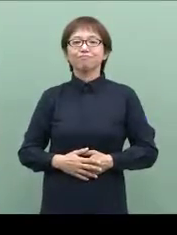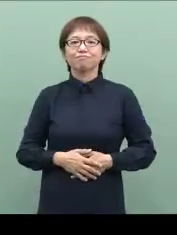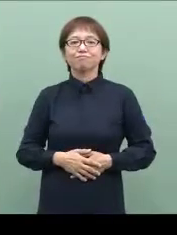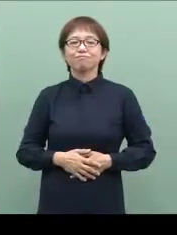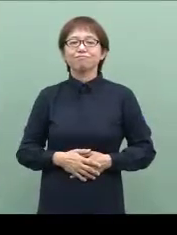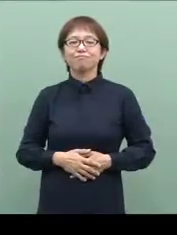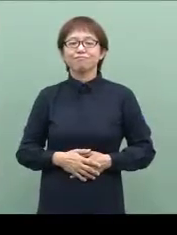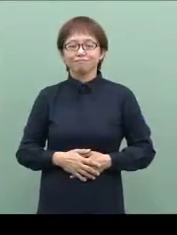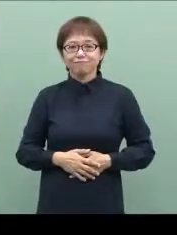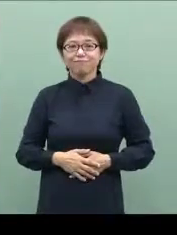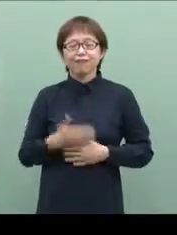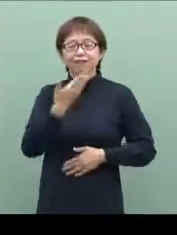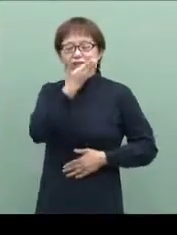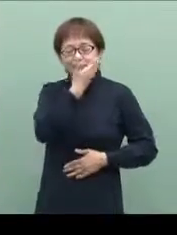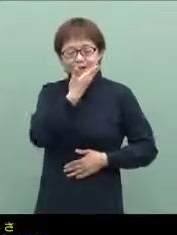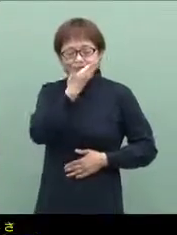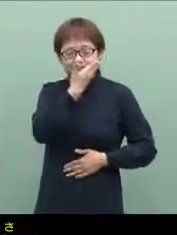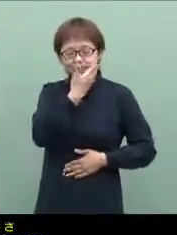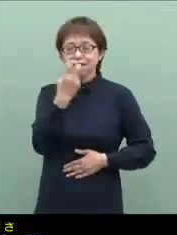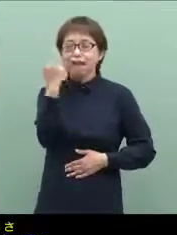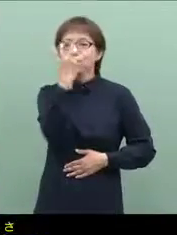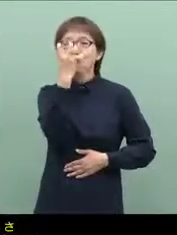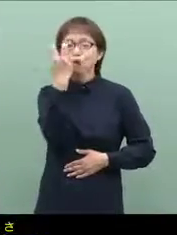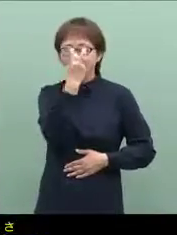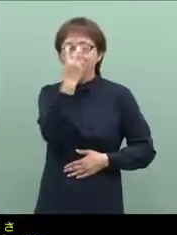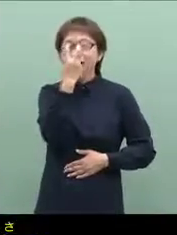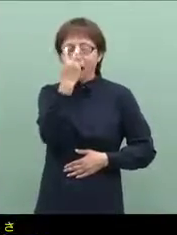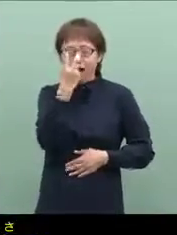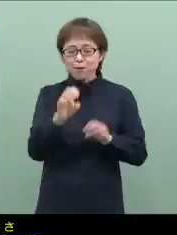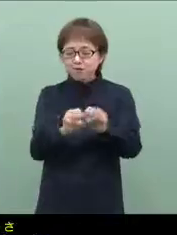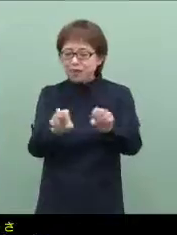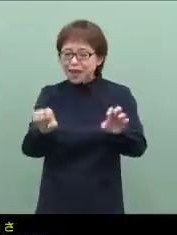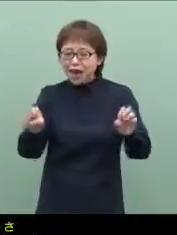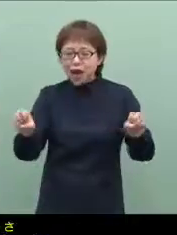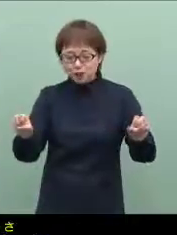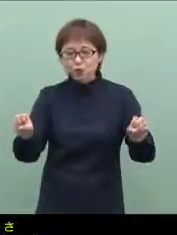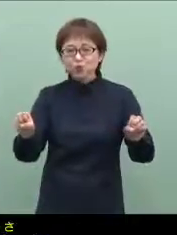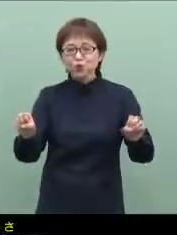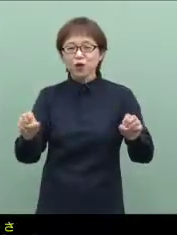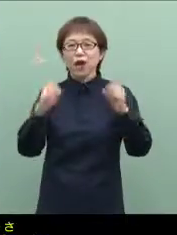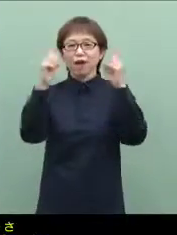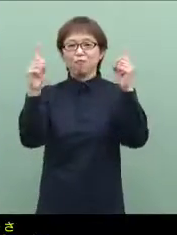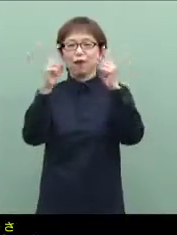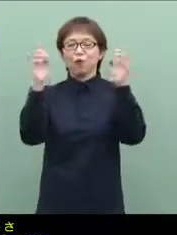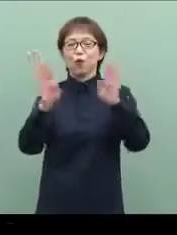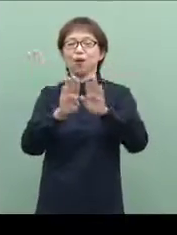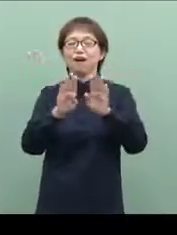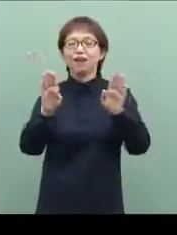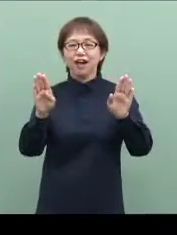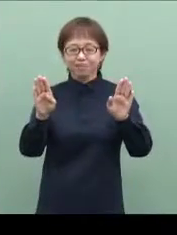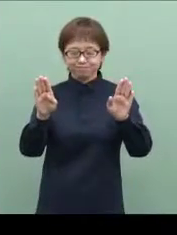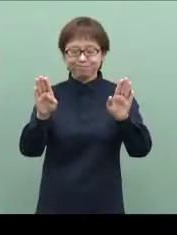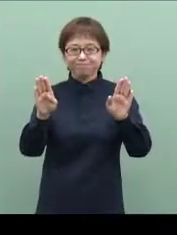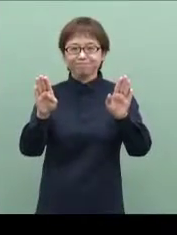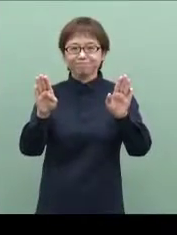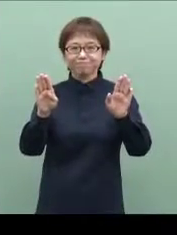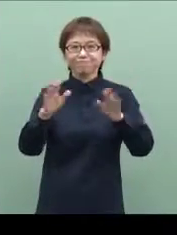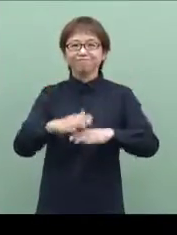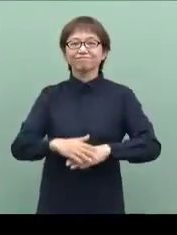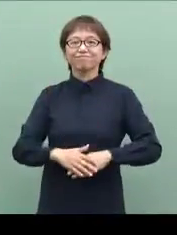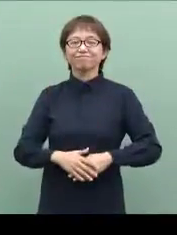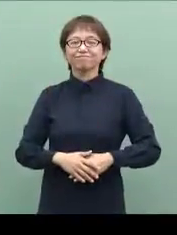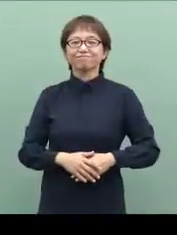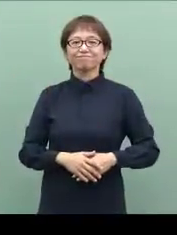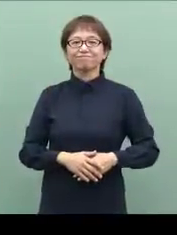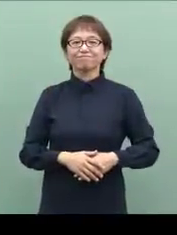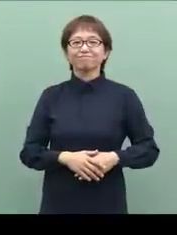そのようにとても重要なものなので、広く県民の皆さんに国勢調査を PR しようと、このイベントが開催されています